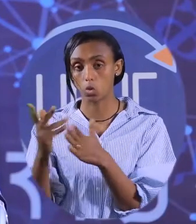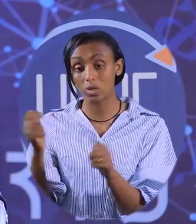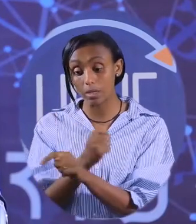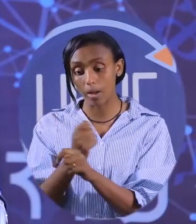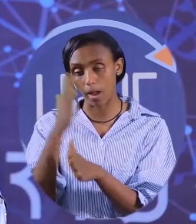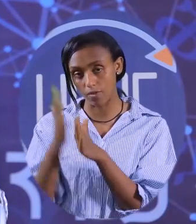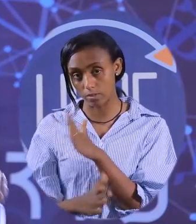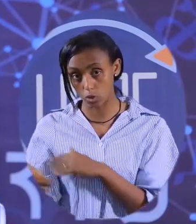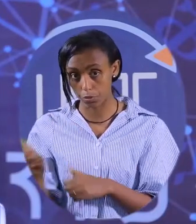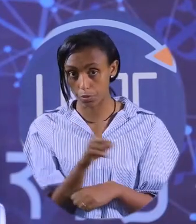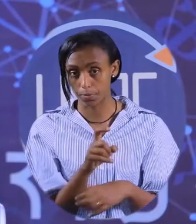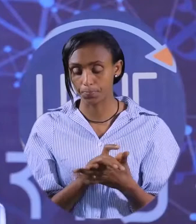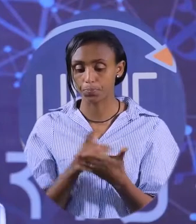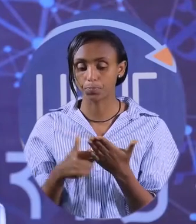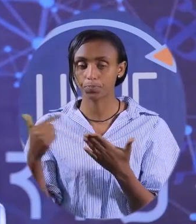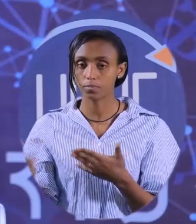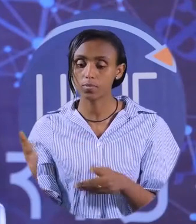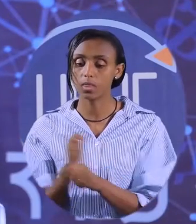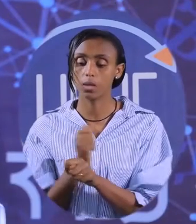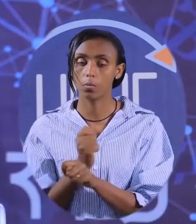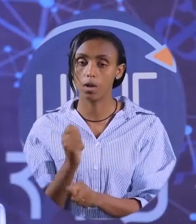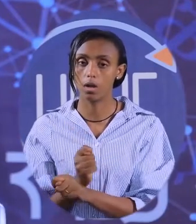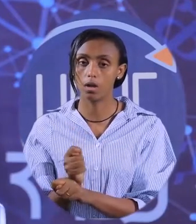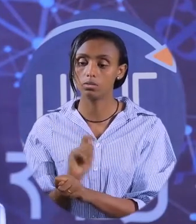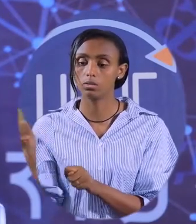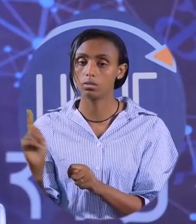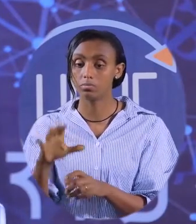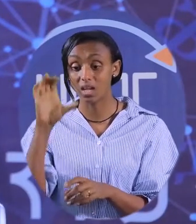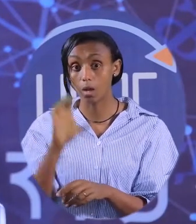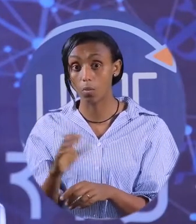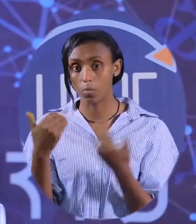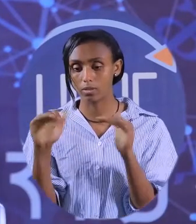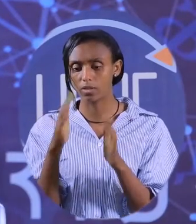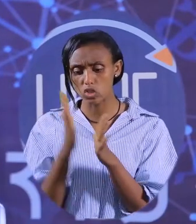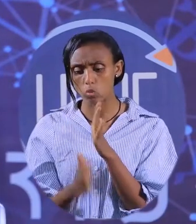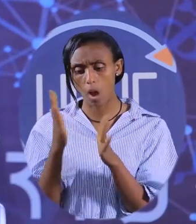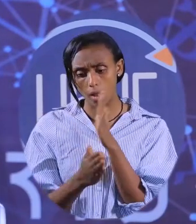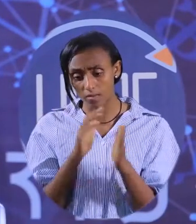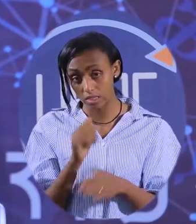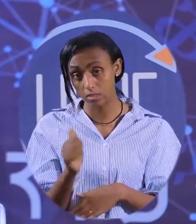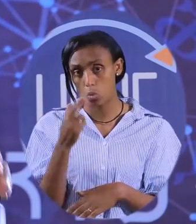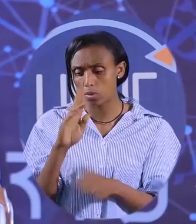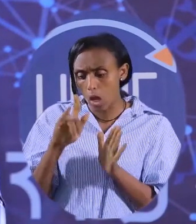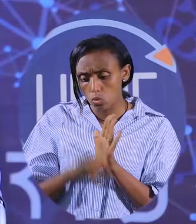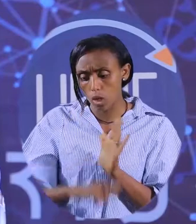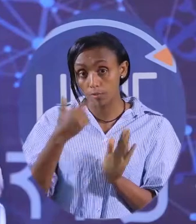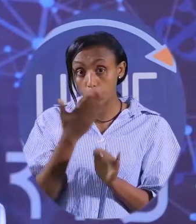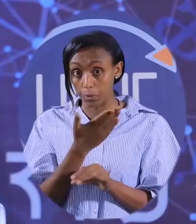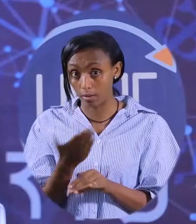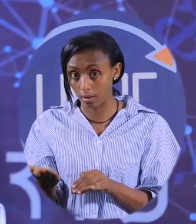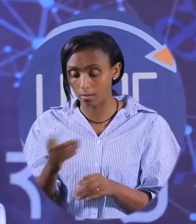ትግበራውን እየፈጸመ ሲሆን ይህን ትግበራ እንደሚገባው ተፈጽሟል አልተፈጸመም ወይስ አንሷል ለሚለው